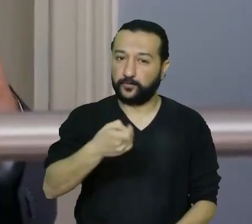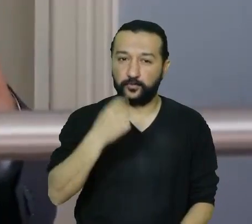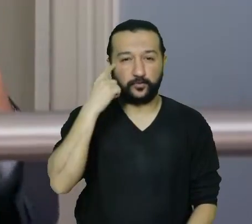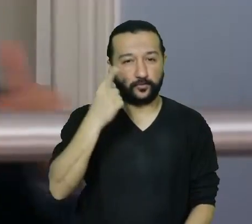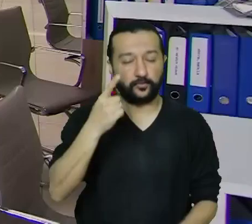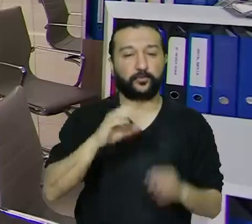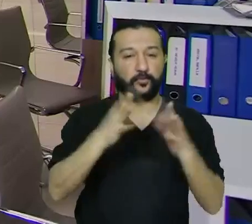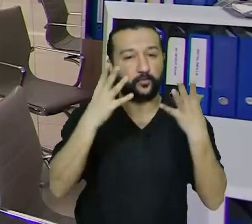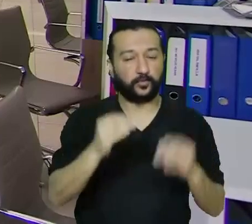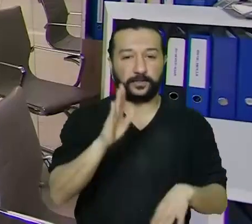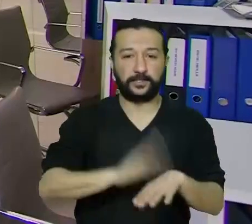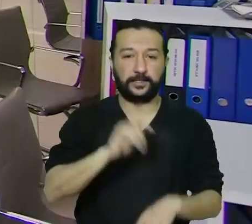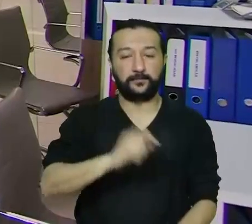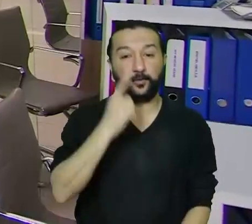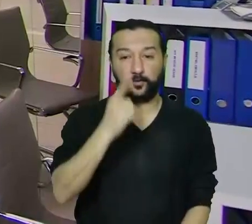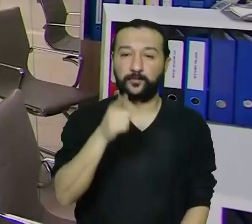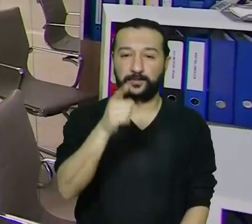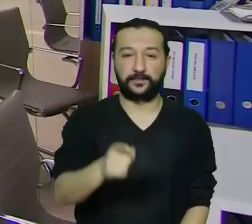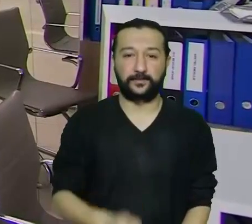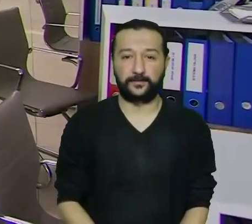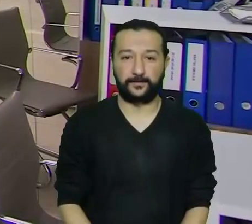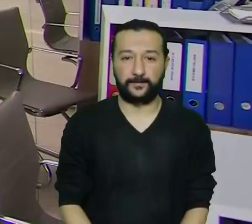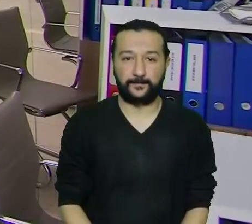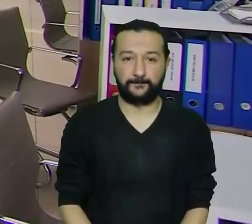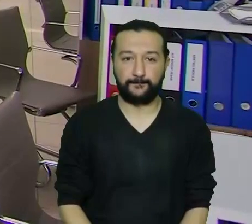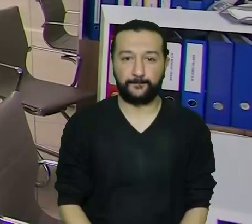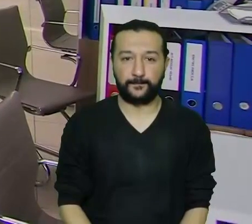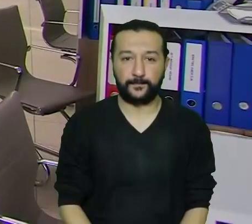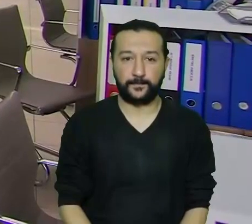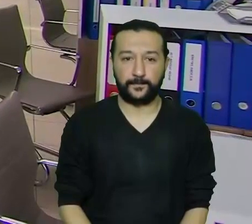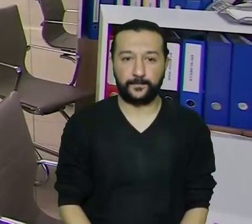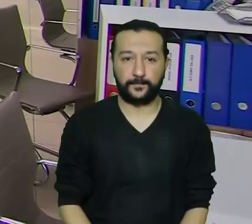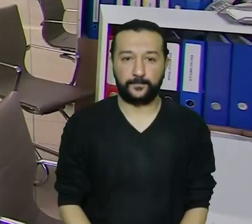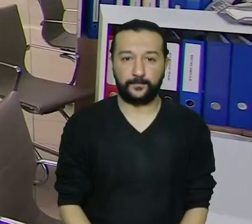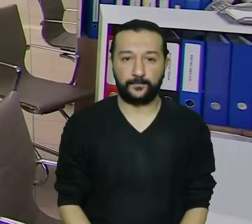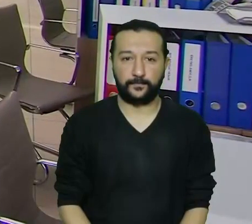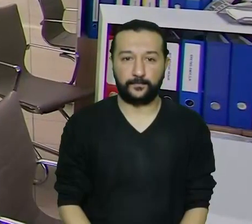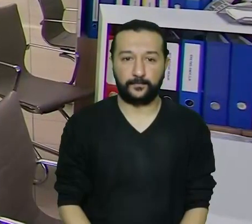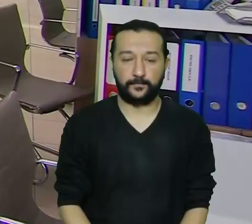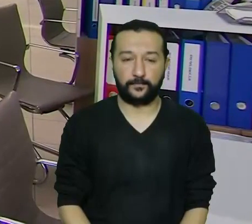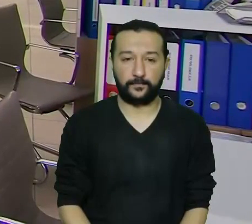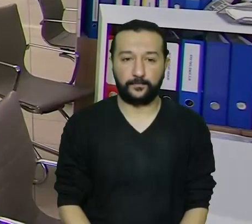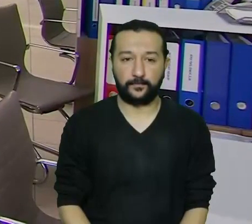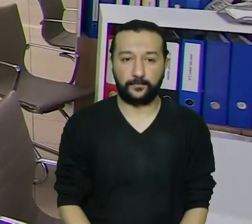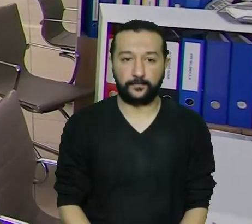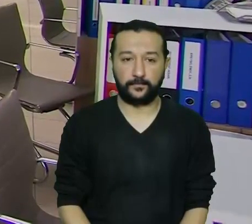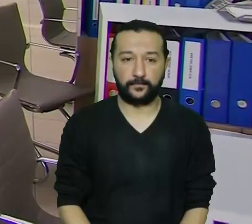ve bilmeceyi çöz. Bilmece sorarken sol gözü seyirip kısılıyor. Nurhan omzuna vurup alt kata indi.